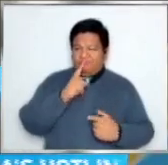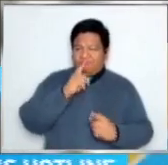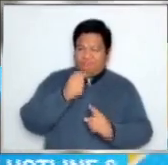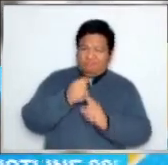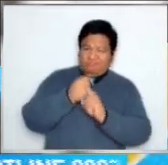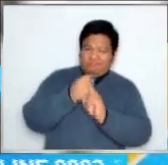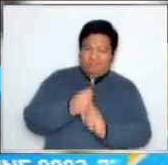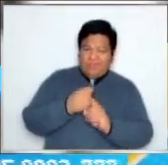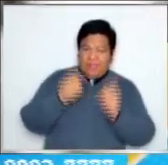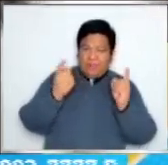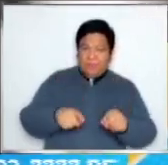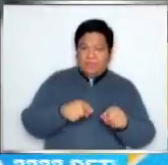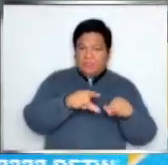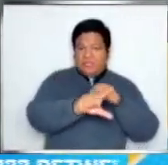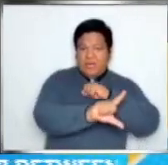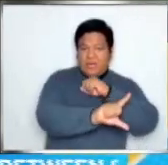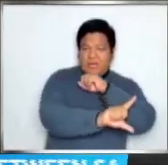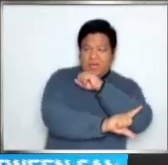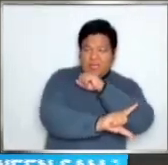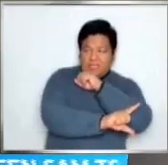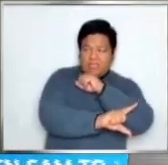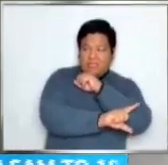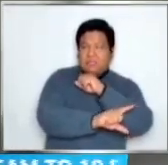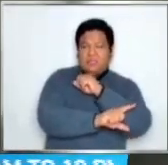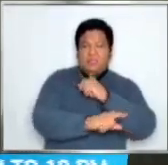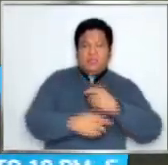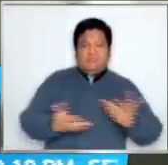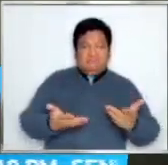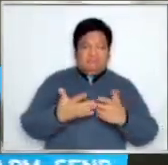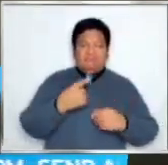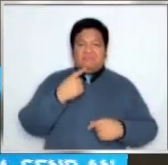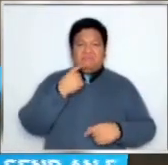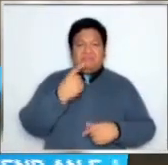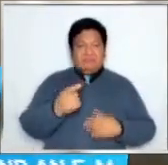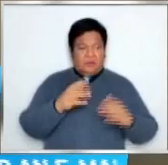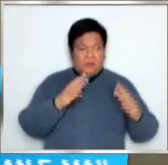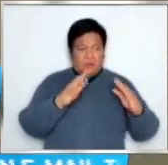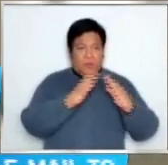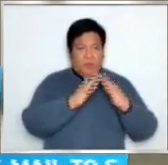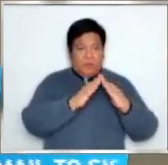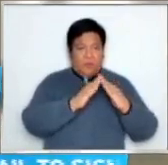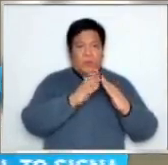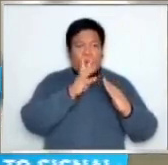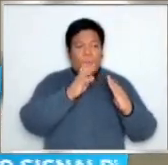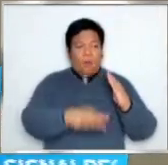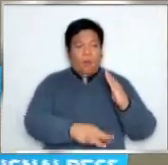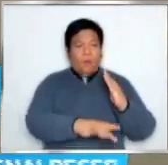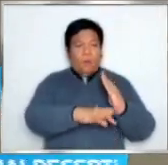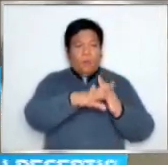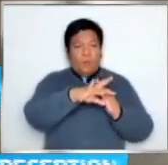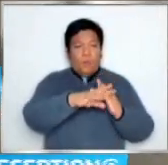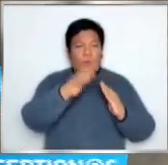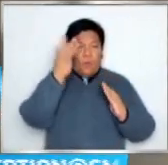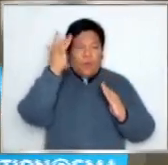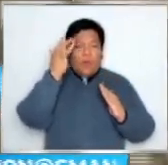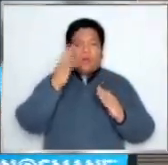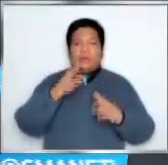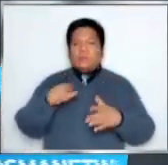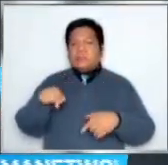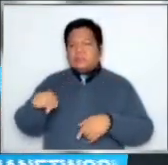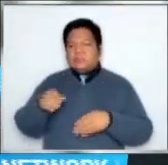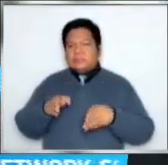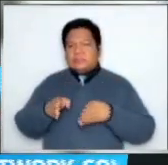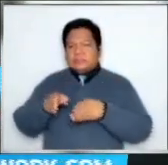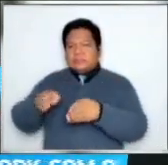Leyte. Malay ka ba niyo? Pinasok ng tubig ang bahay dahil sa umapaw na kanal.